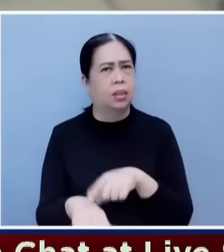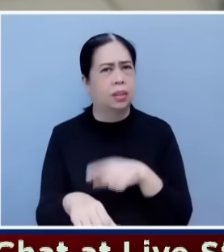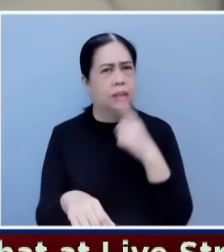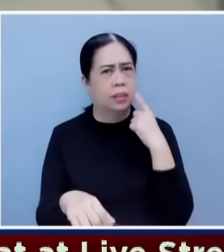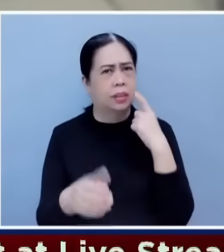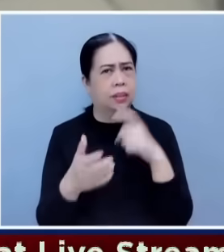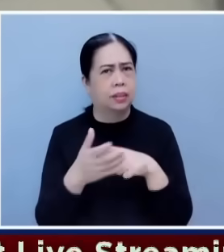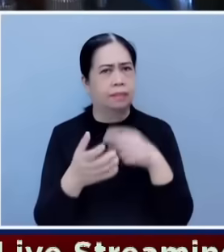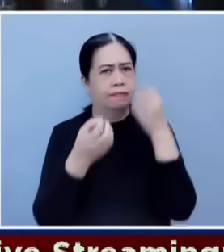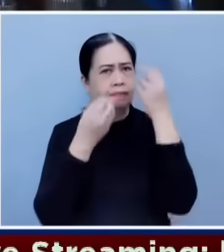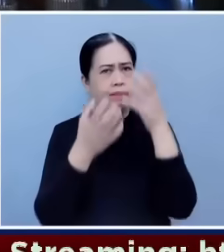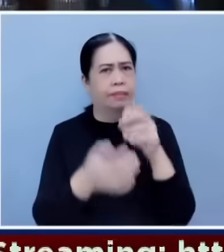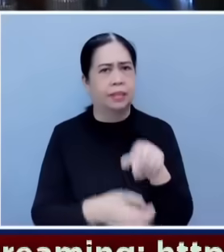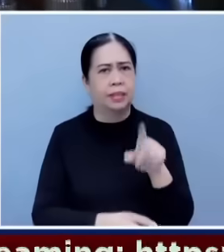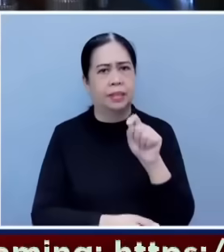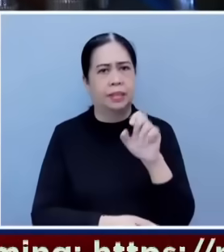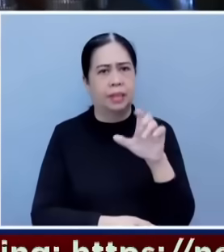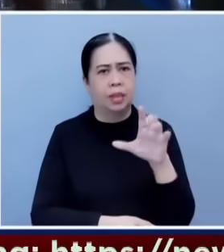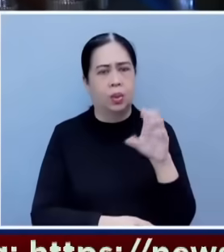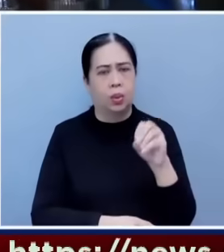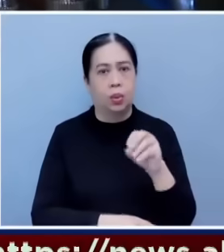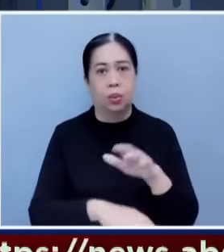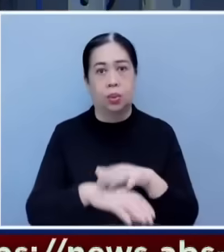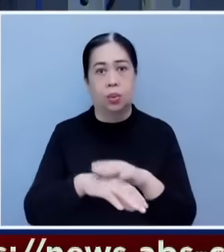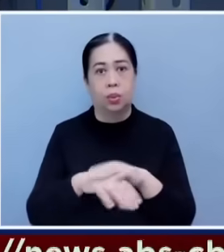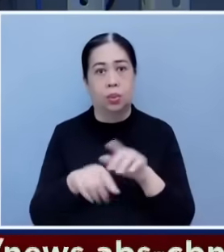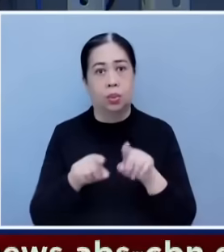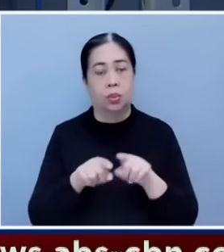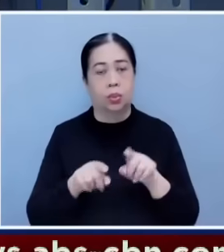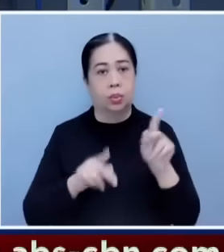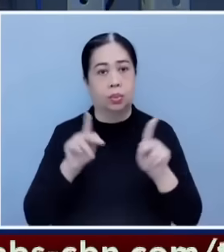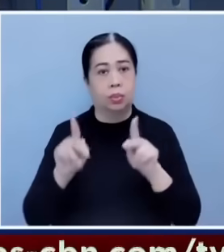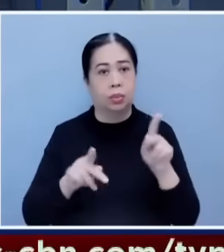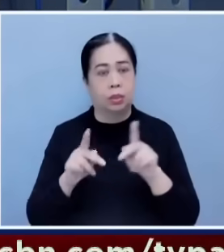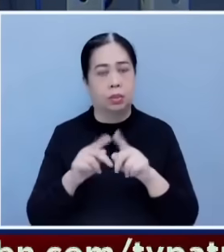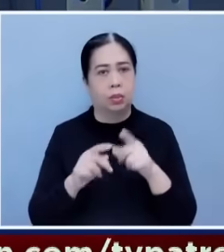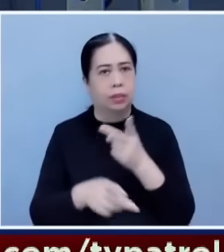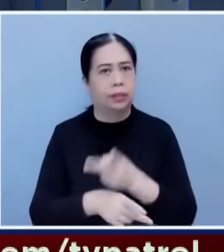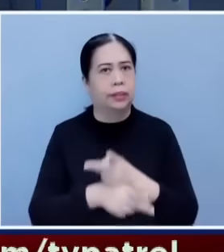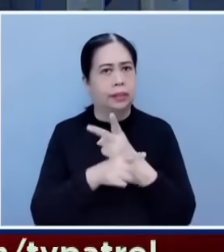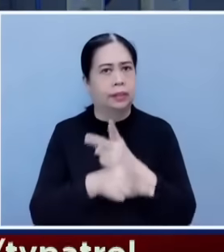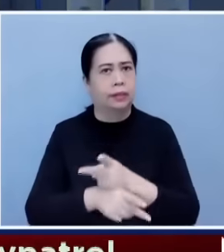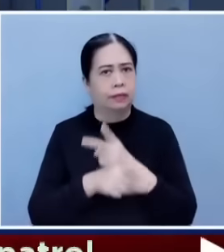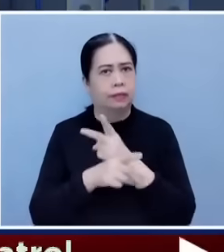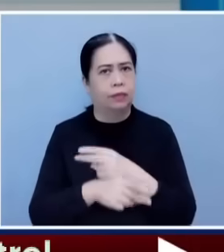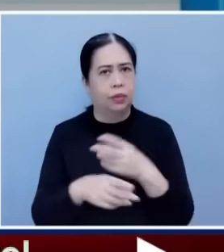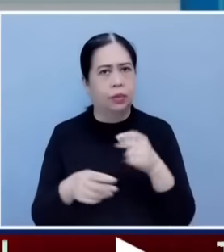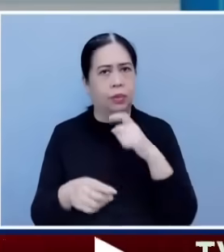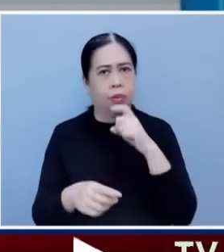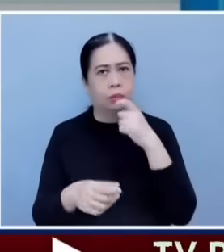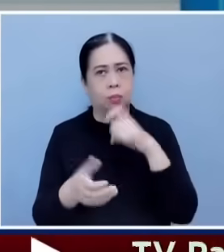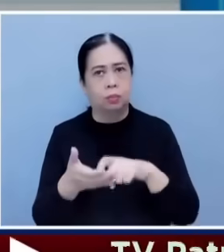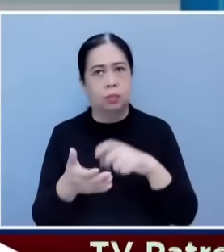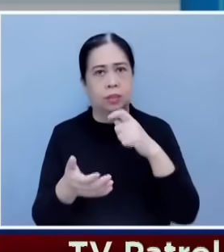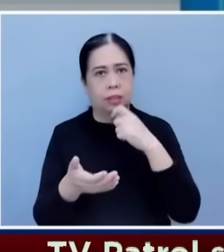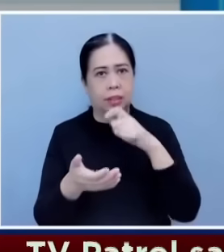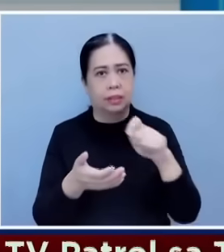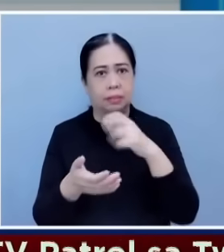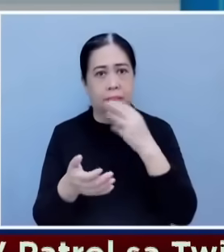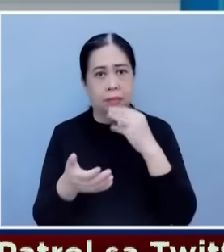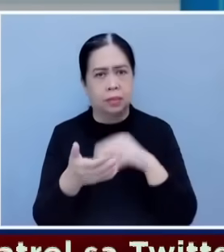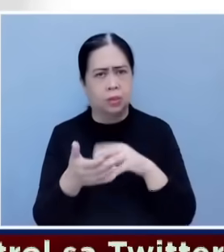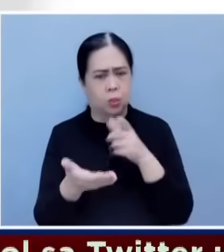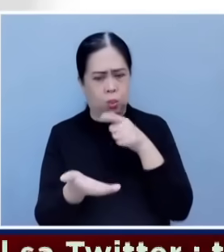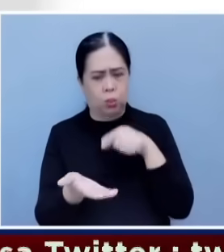sa mga telcos. Nagbabala rin sila sa publiko na magdobli ingat sa mga natatanggap na mensahe mula sa hindi naman